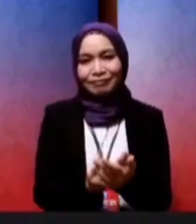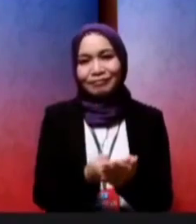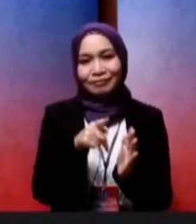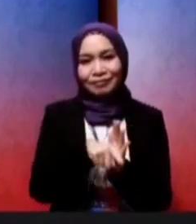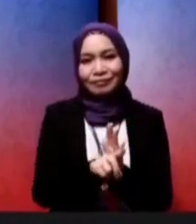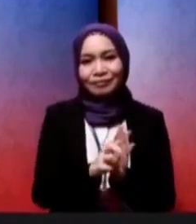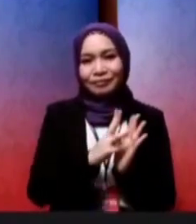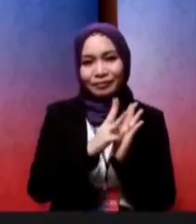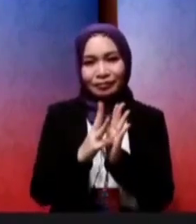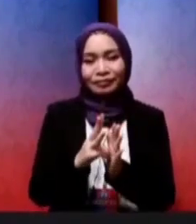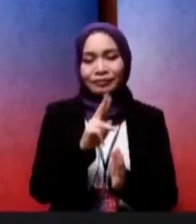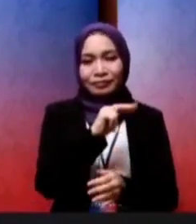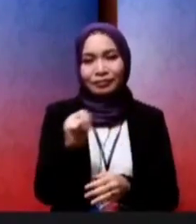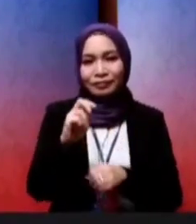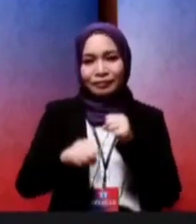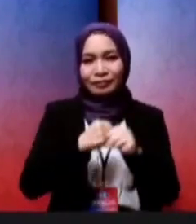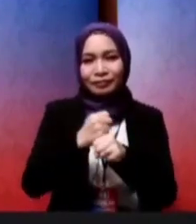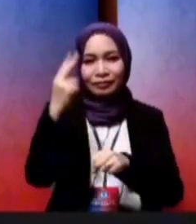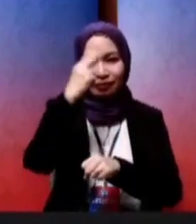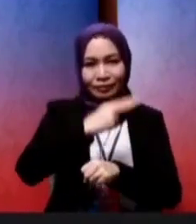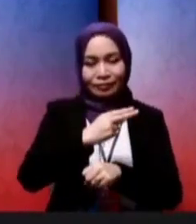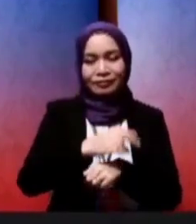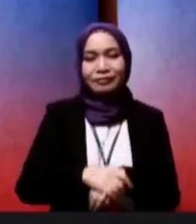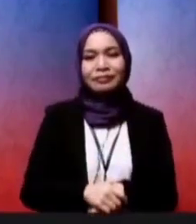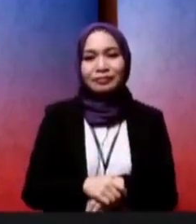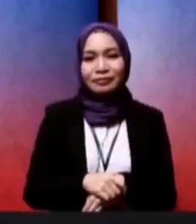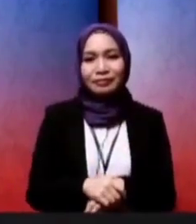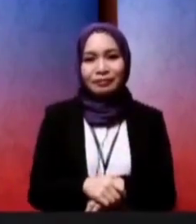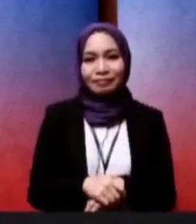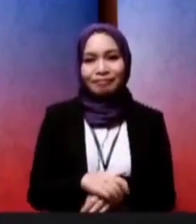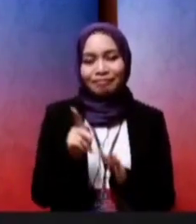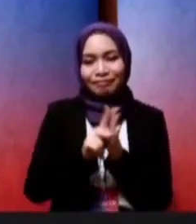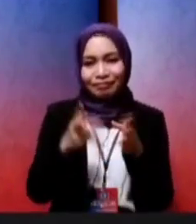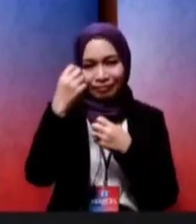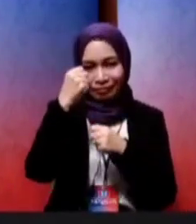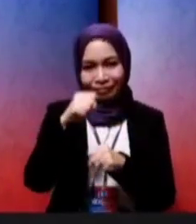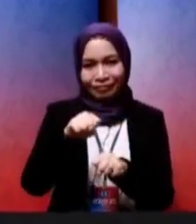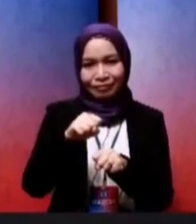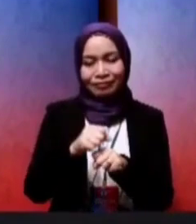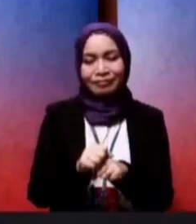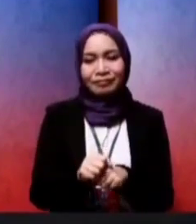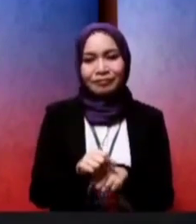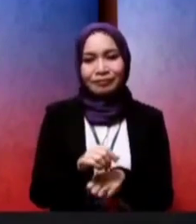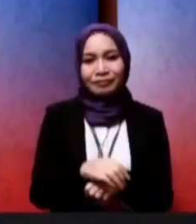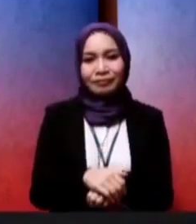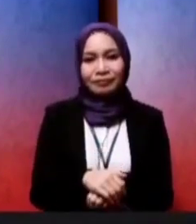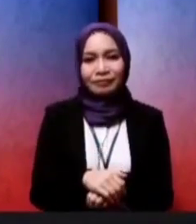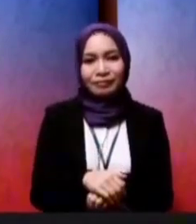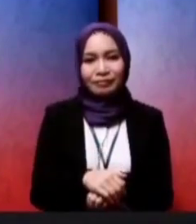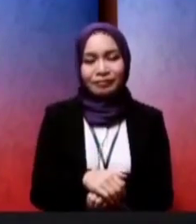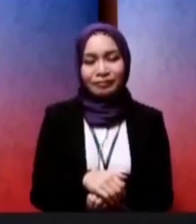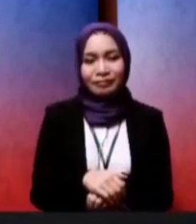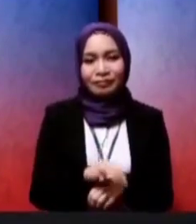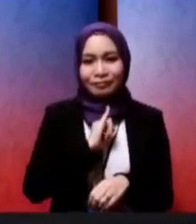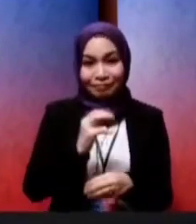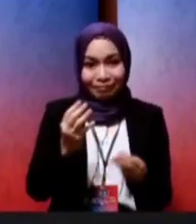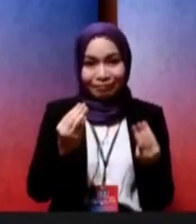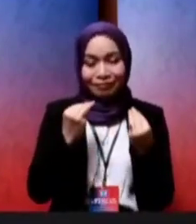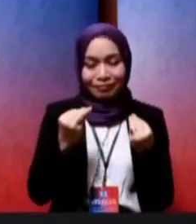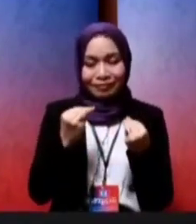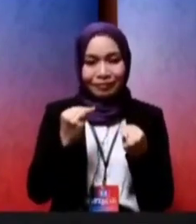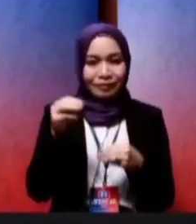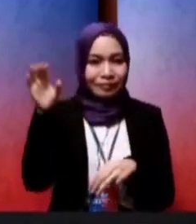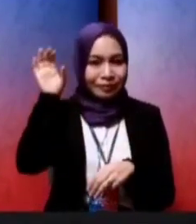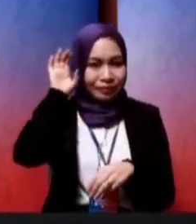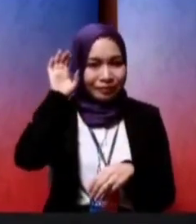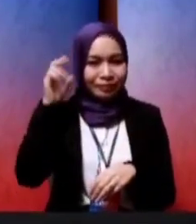yang pasang surut keahliannya apatah lagi kesetiaannya ada juga anggota Setia Saya nak dengar suara daripada